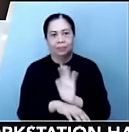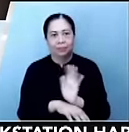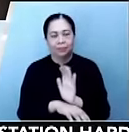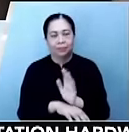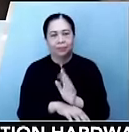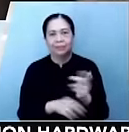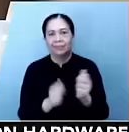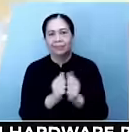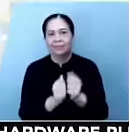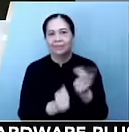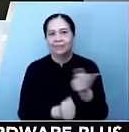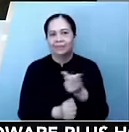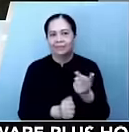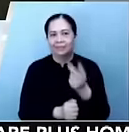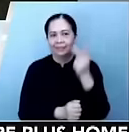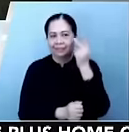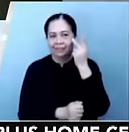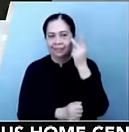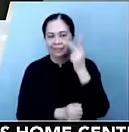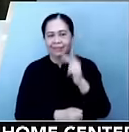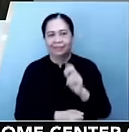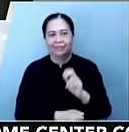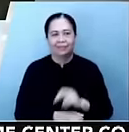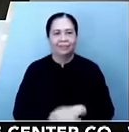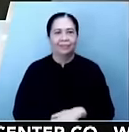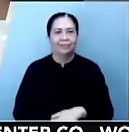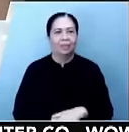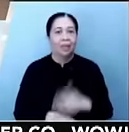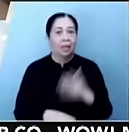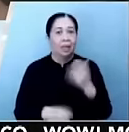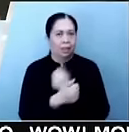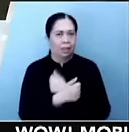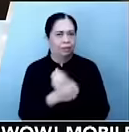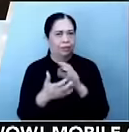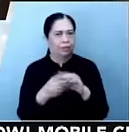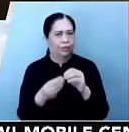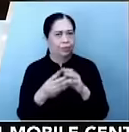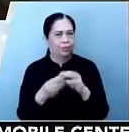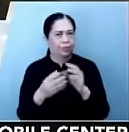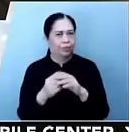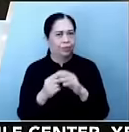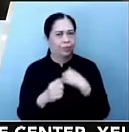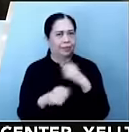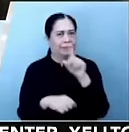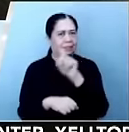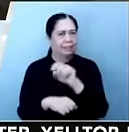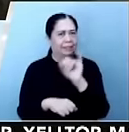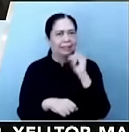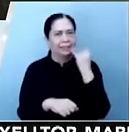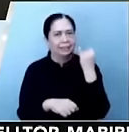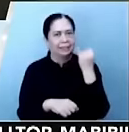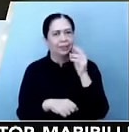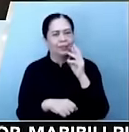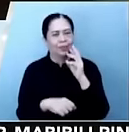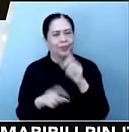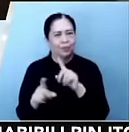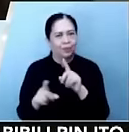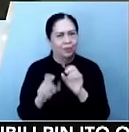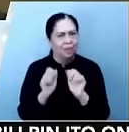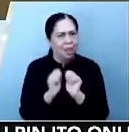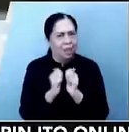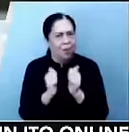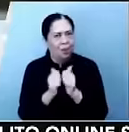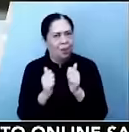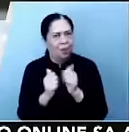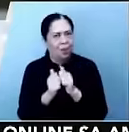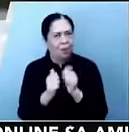Pagsasamahan nila ni Ken. Dahil love story ito, tinatanong si Jill ng netizens kung paano niya